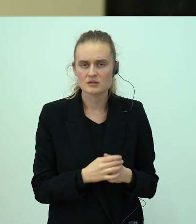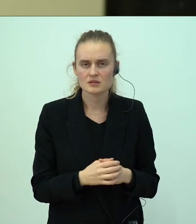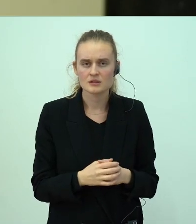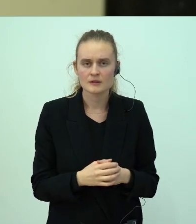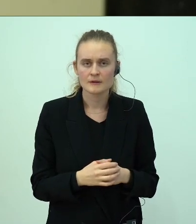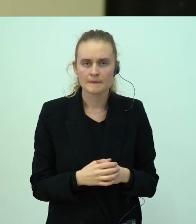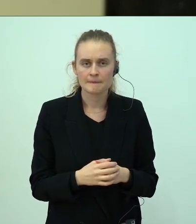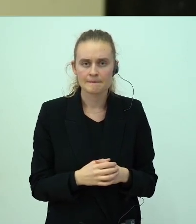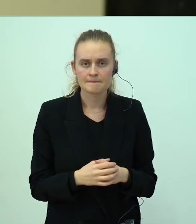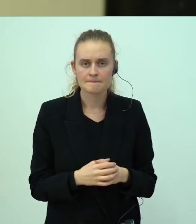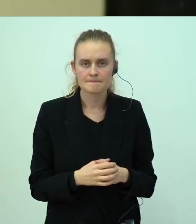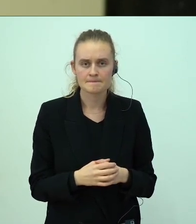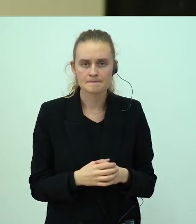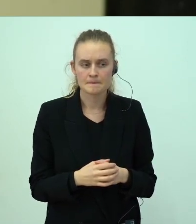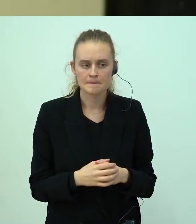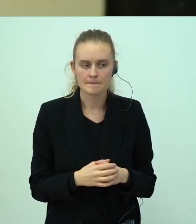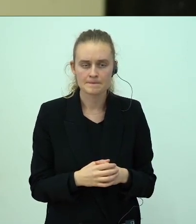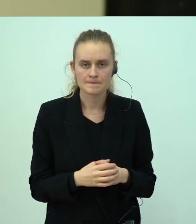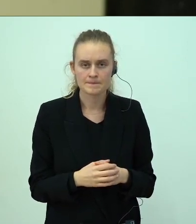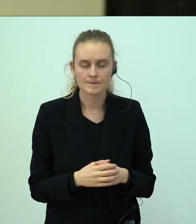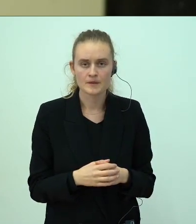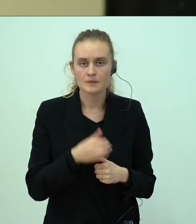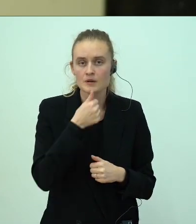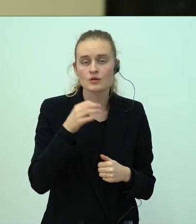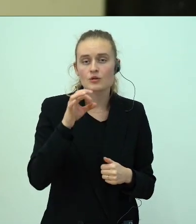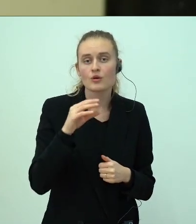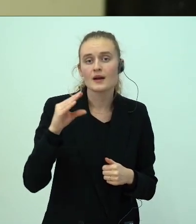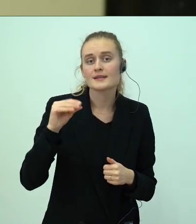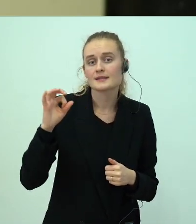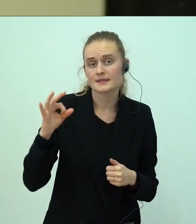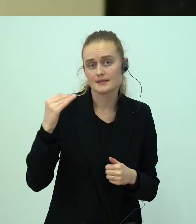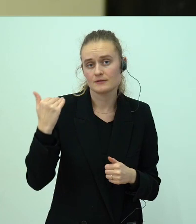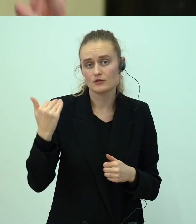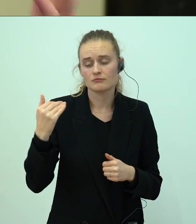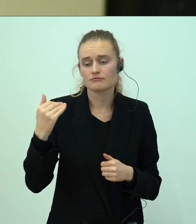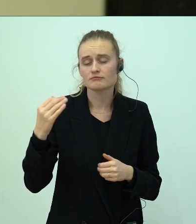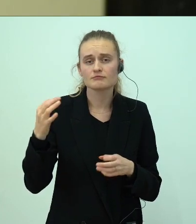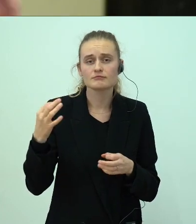Su kuogi būtų galima kalbėti apie ES saugumo infrastruktūrą,